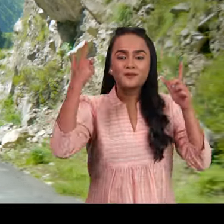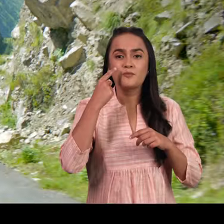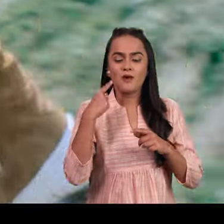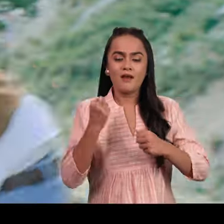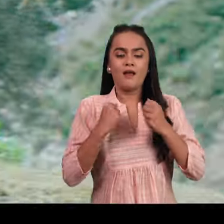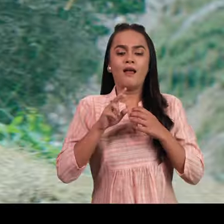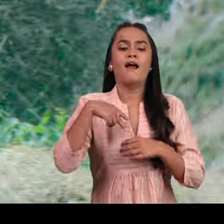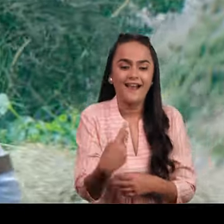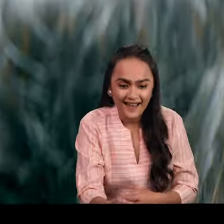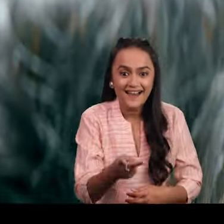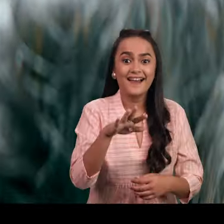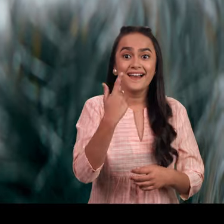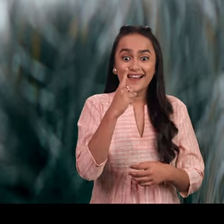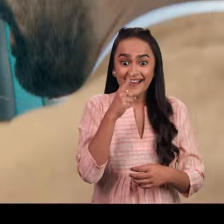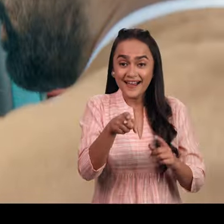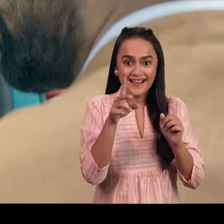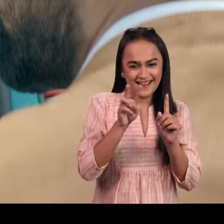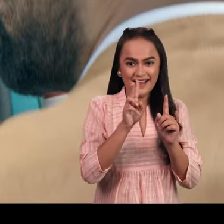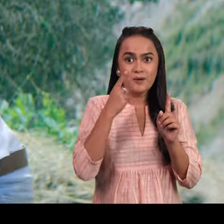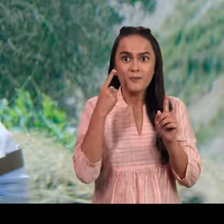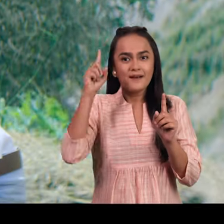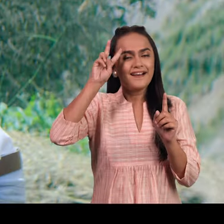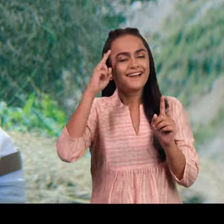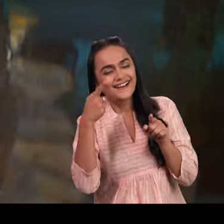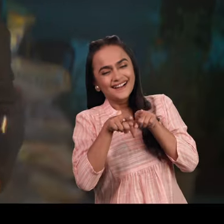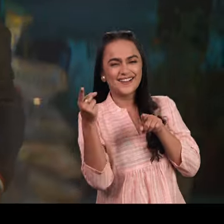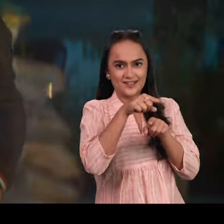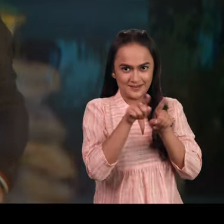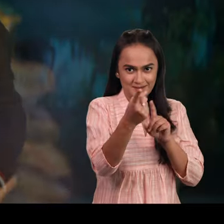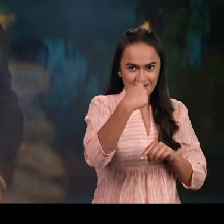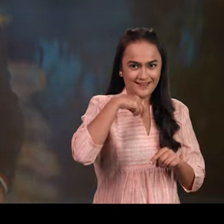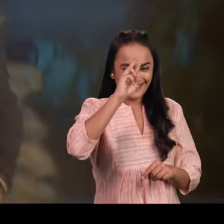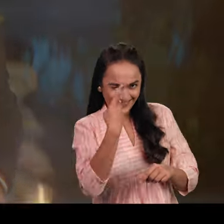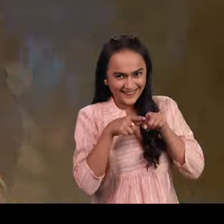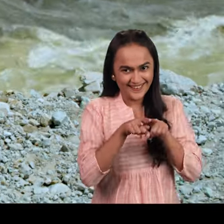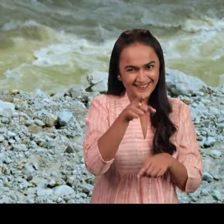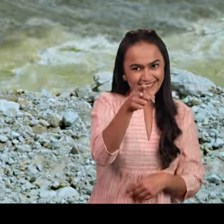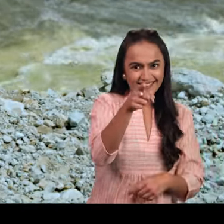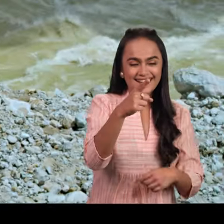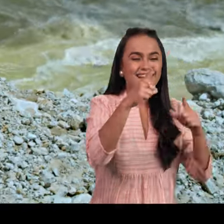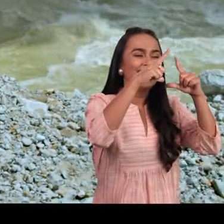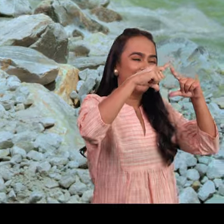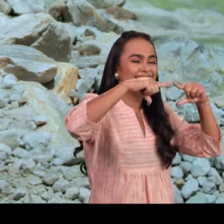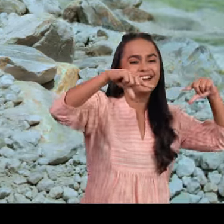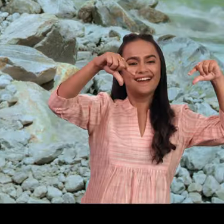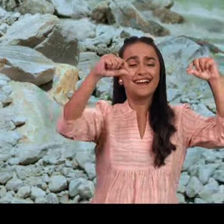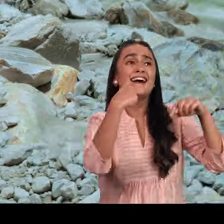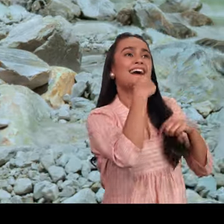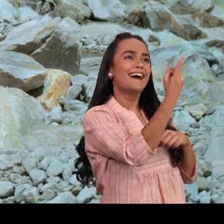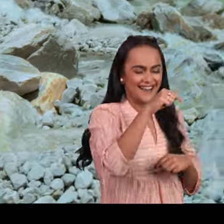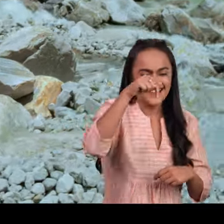ફિલ્મોમાં હીરો હિરોઈન પર પડે, અરે પછી હીરો હિરોઈનના પ્રેમમાં પડે, એવી રીતે તું કે મારા પ્રેમમાં તો નથી પડી ગયો ને? ચાંદને